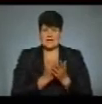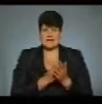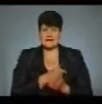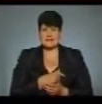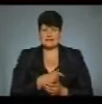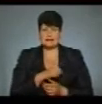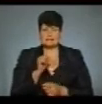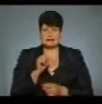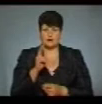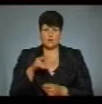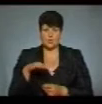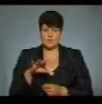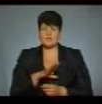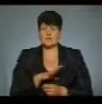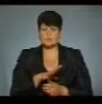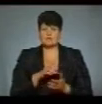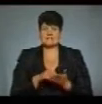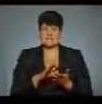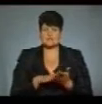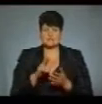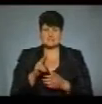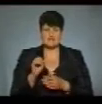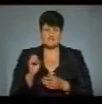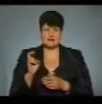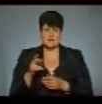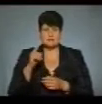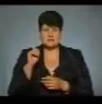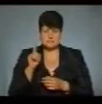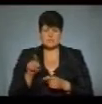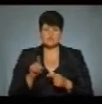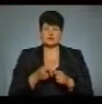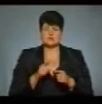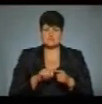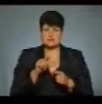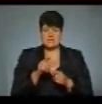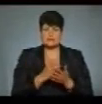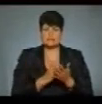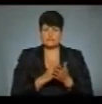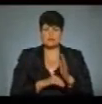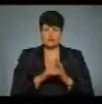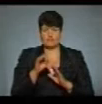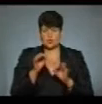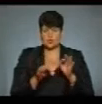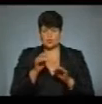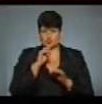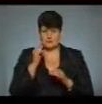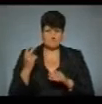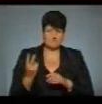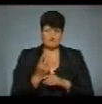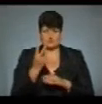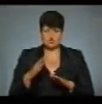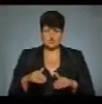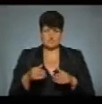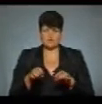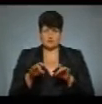Андрія Клюєва, який був зареєстрований ЦВК, то ми знаємо, що до цієї кандидатури Верховний суд України двічі виніс рішення